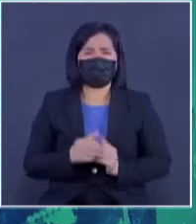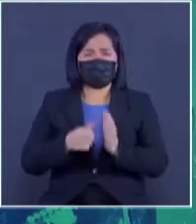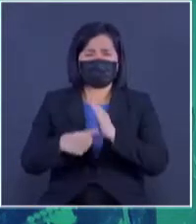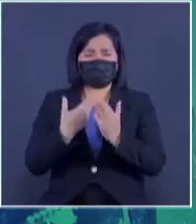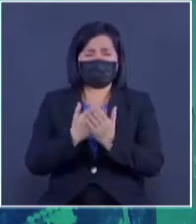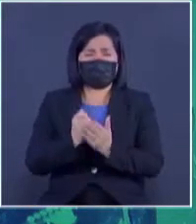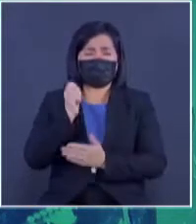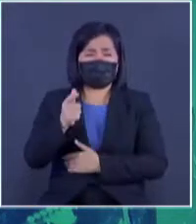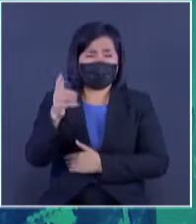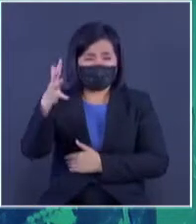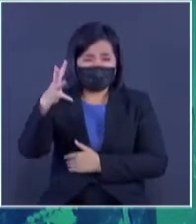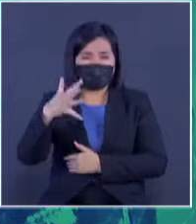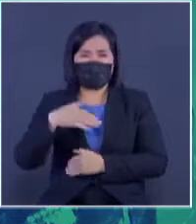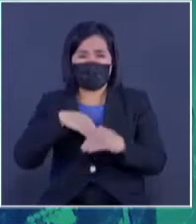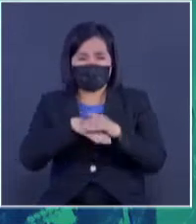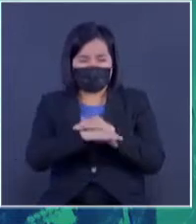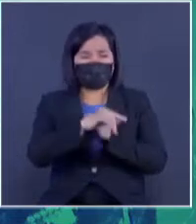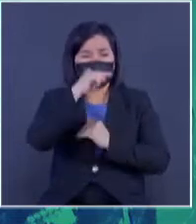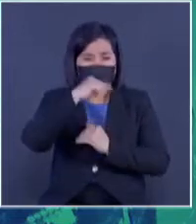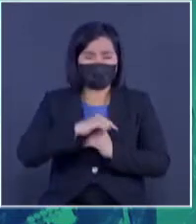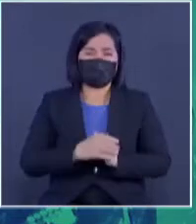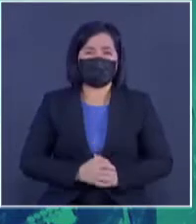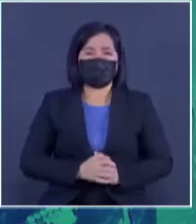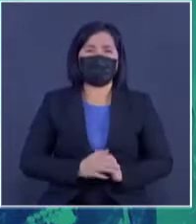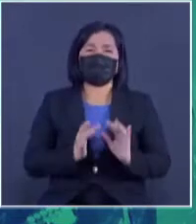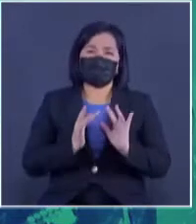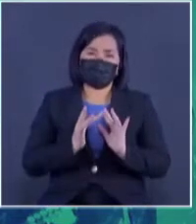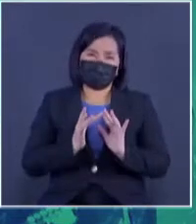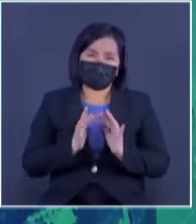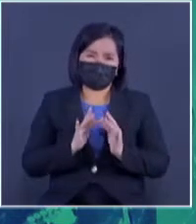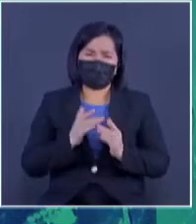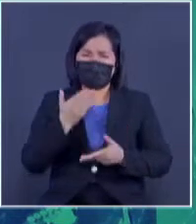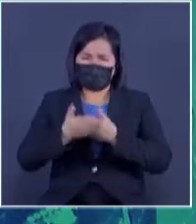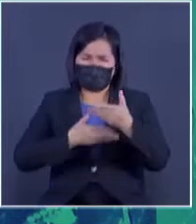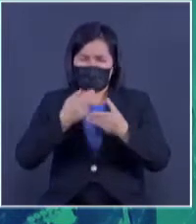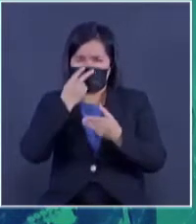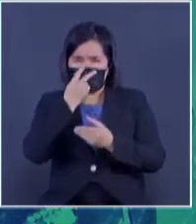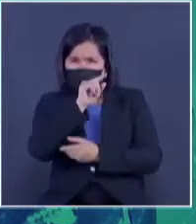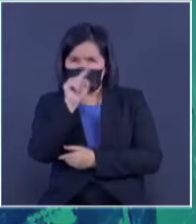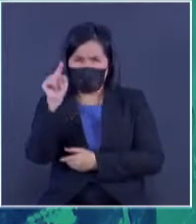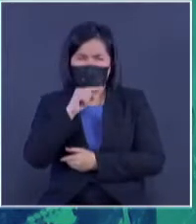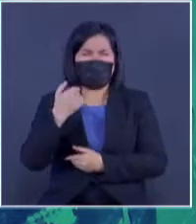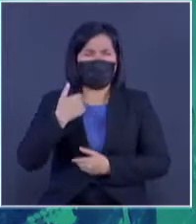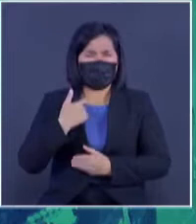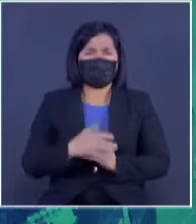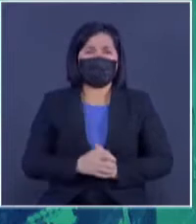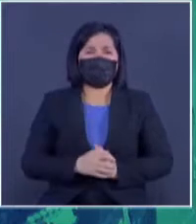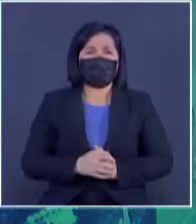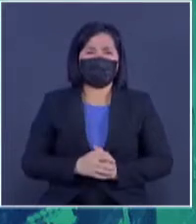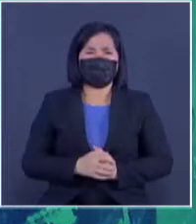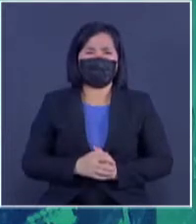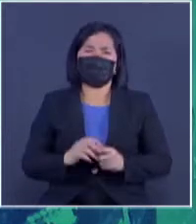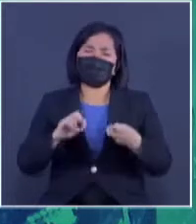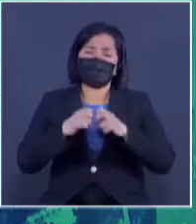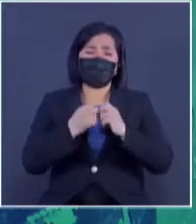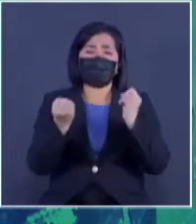ษีที่ถูกลักลอบนำเข้ามาแล้วก็กลายเป็นว่าในออนไลน์เนี่ยนะครับมีขายกันเป็นจำนวนมากแล้วทำให้บุหรี่ที่ถูกกฎหม